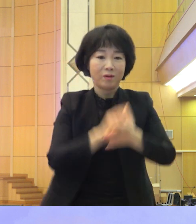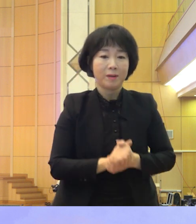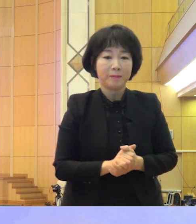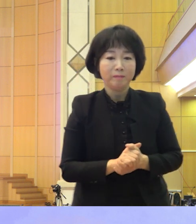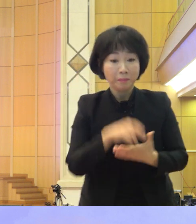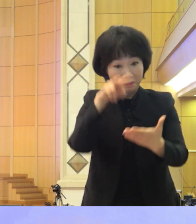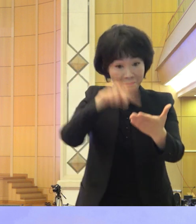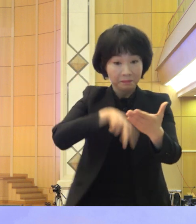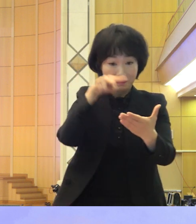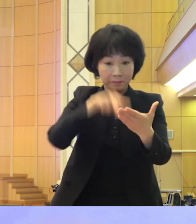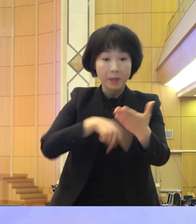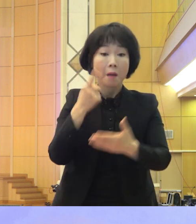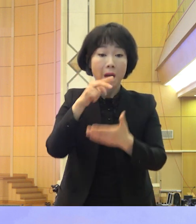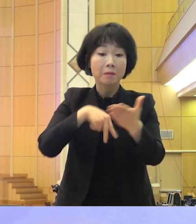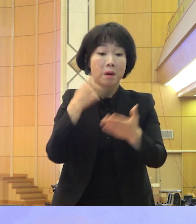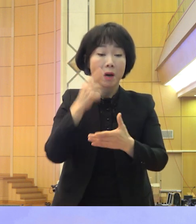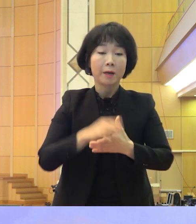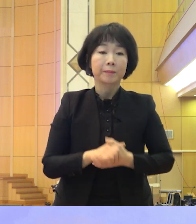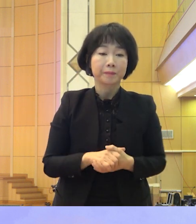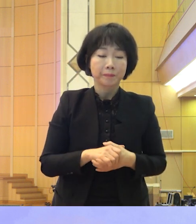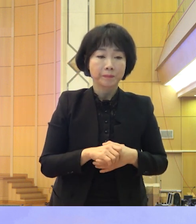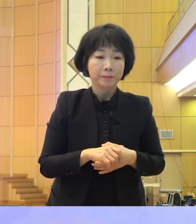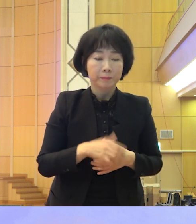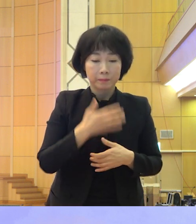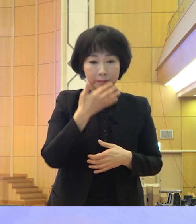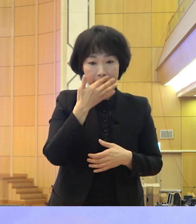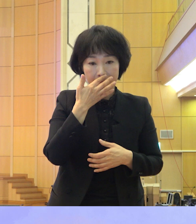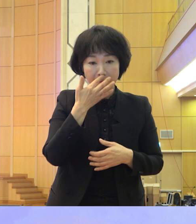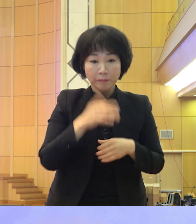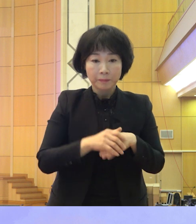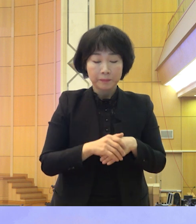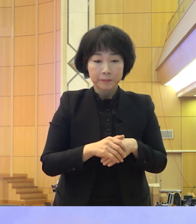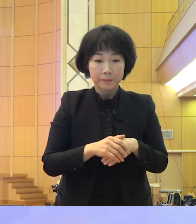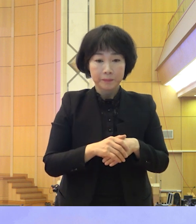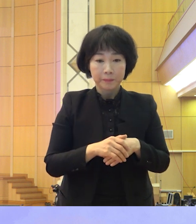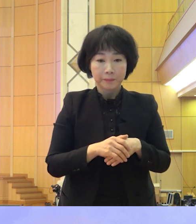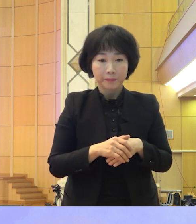자유롭게 한 권씩 받아 가셔서 여러분